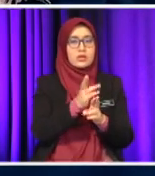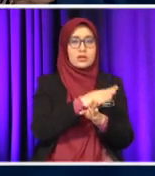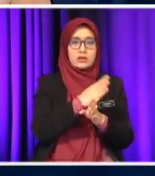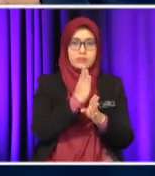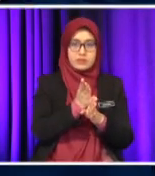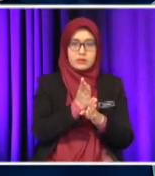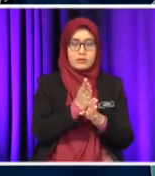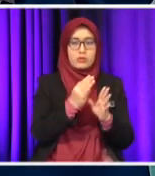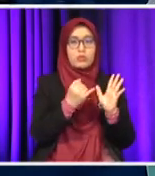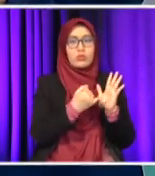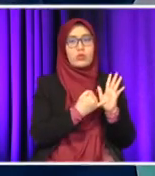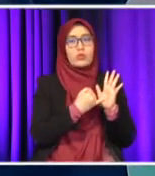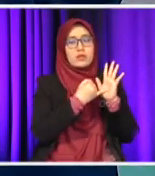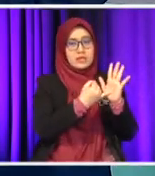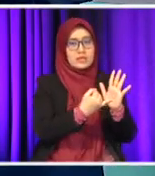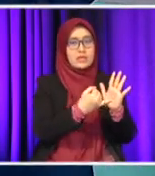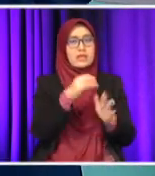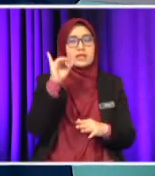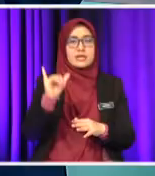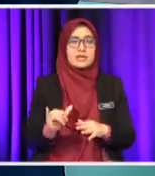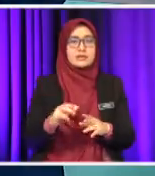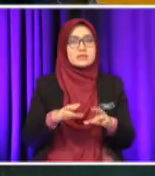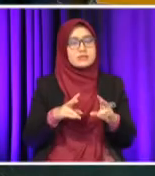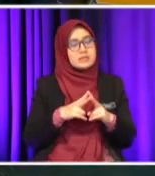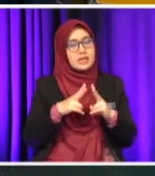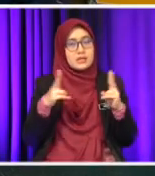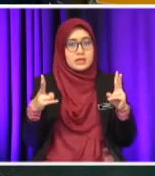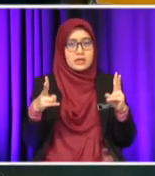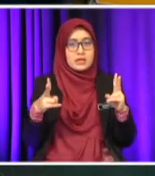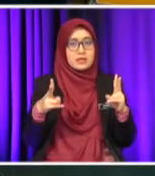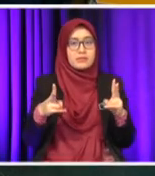pengiklanan yang paling sesuai untuk memasakkan